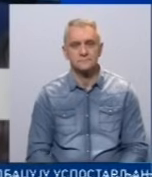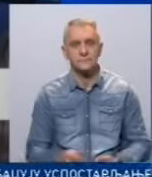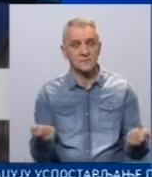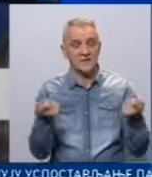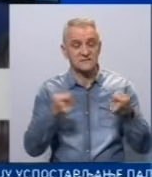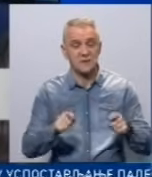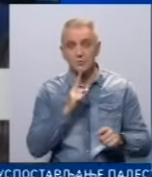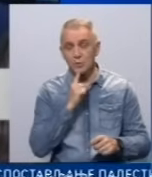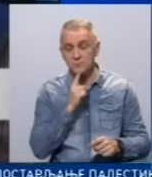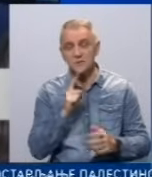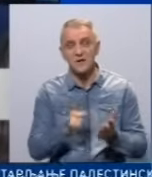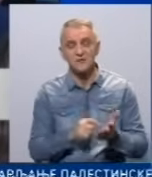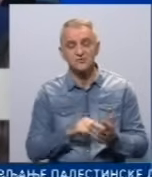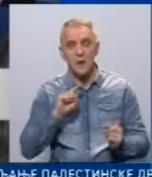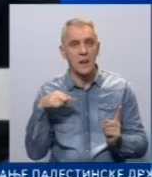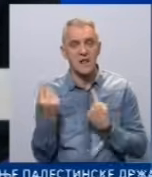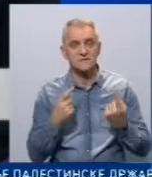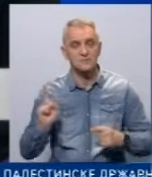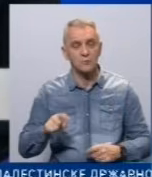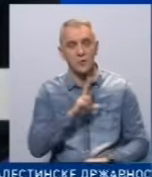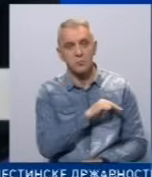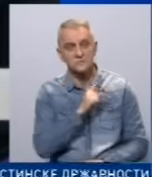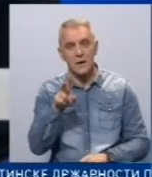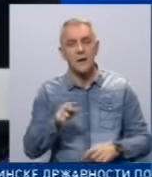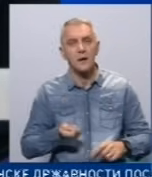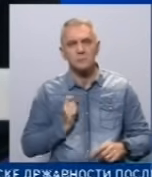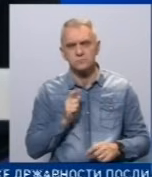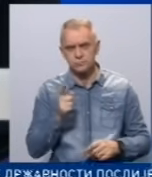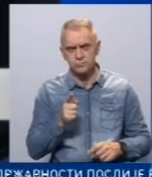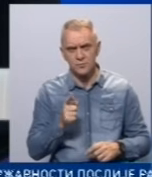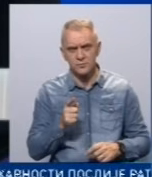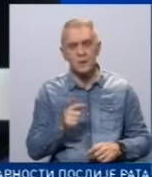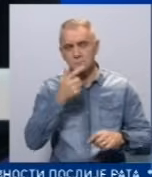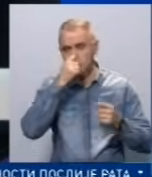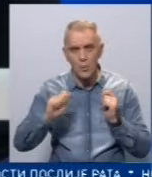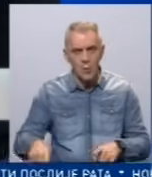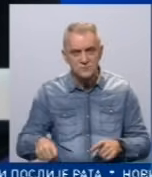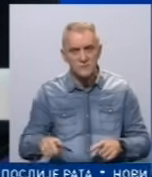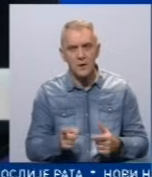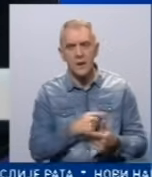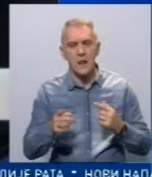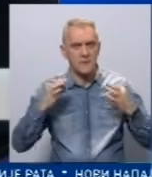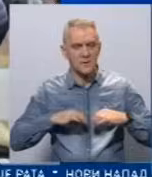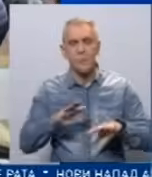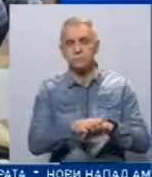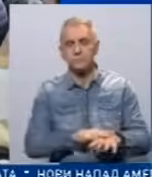Zaključak u kojim se traži od nezavisnog odbora policije i ministra unutrašnjih poslova da podnesu ostavku ili od premijera da pokrene smjenu nije dobio